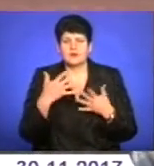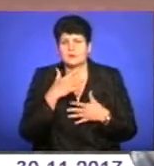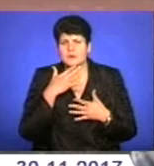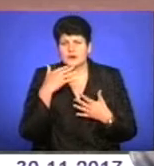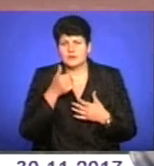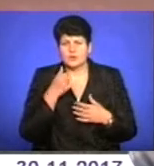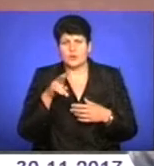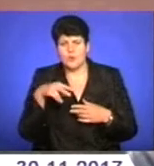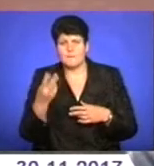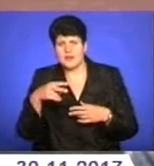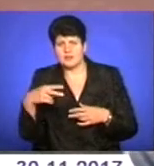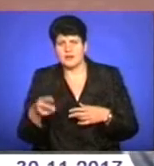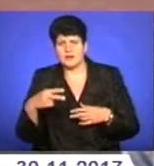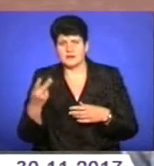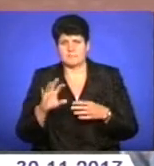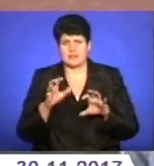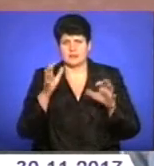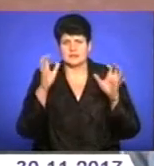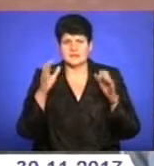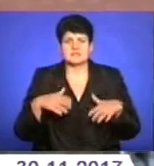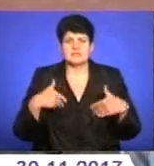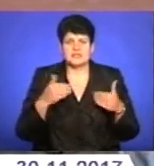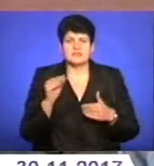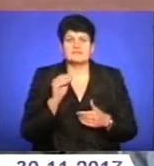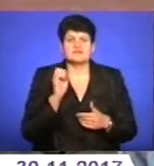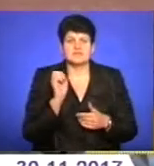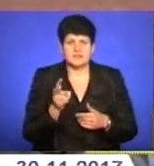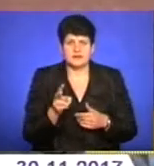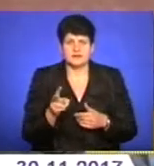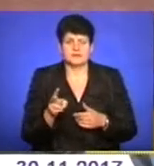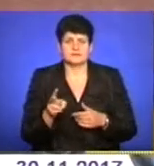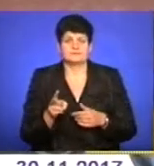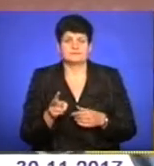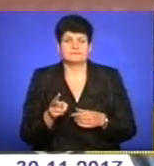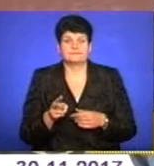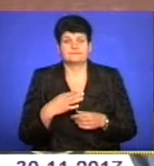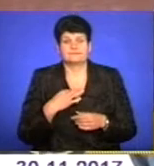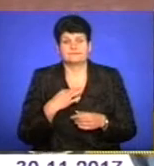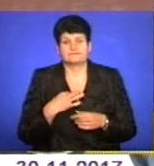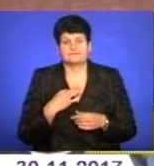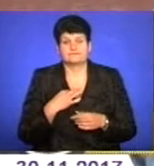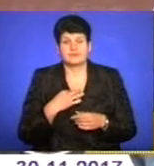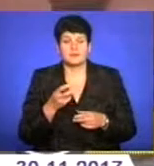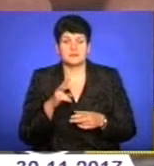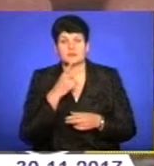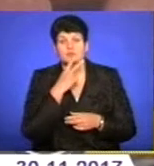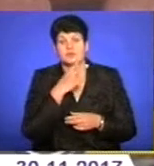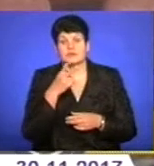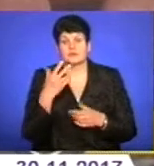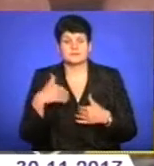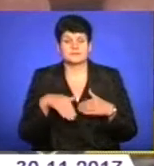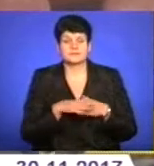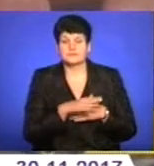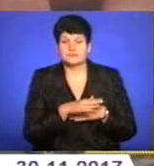років облітає. Зверталися до ЖЕКу, реагування нема. Прийшли, подивилися, залишились. З тої